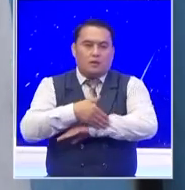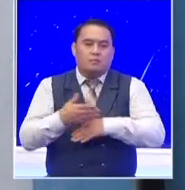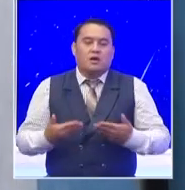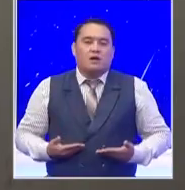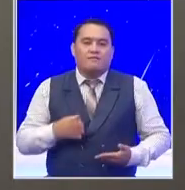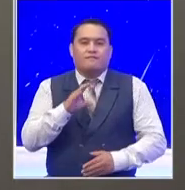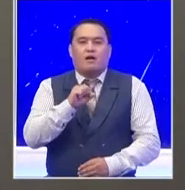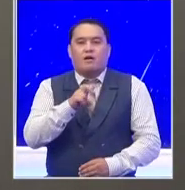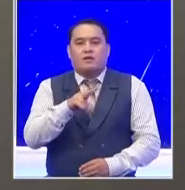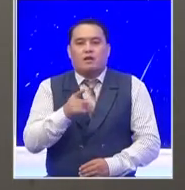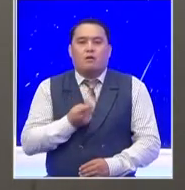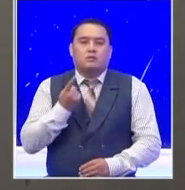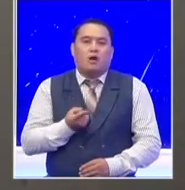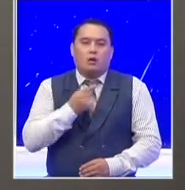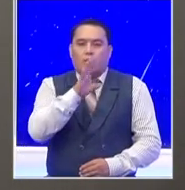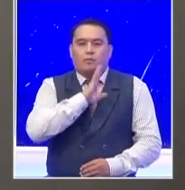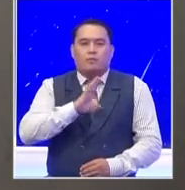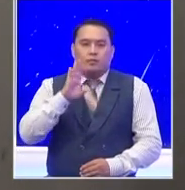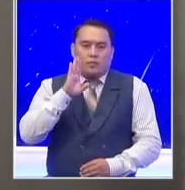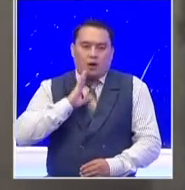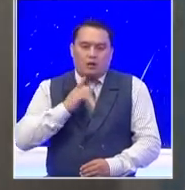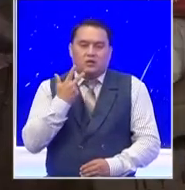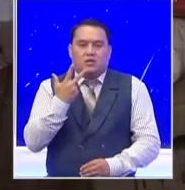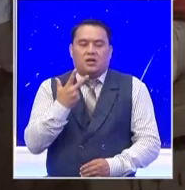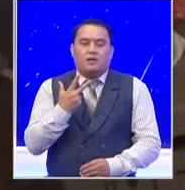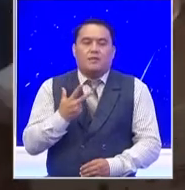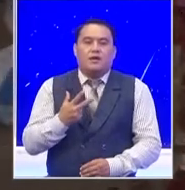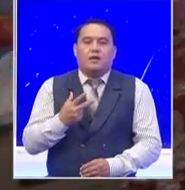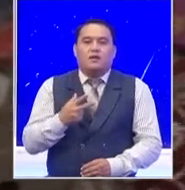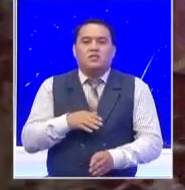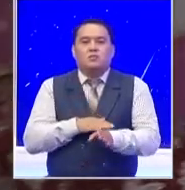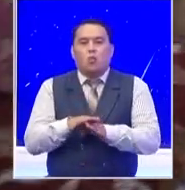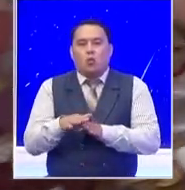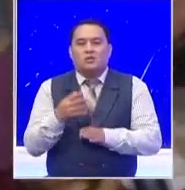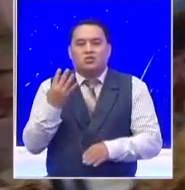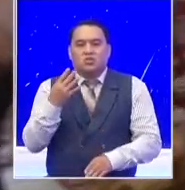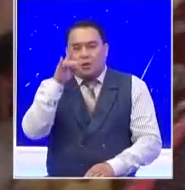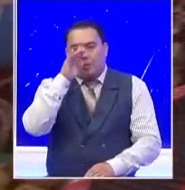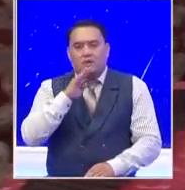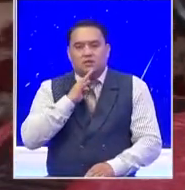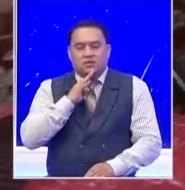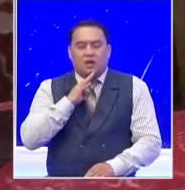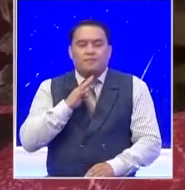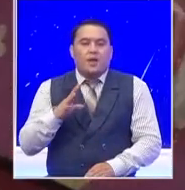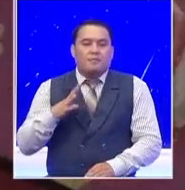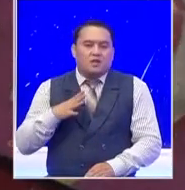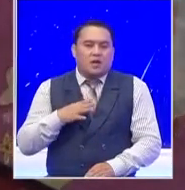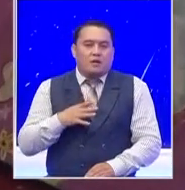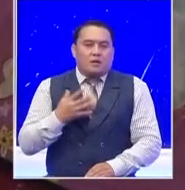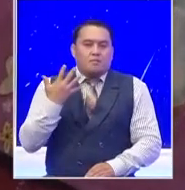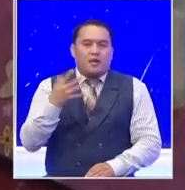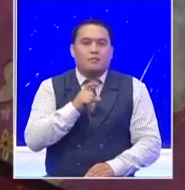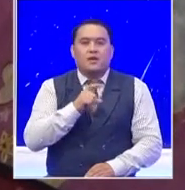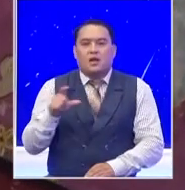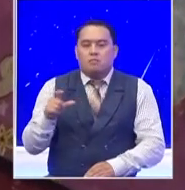проживает Валентина, мать-одиночка с тремя несовершеннолетними сыновьями. Младшему недавно исполнилось 4 месяца. Многодетной матери, живущей на 5-м